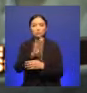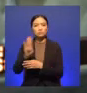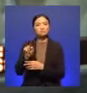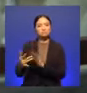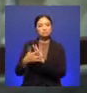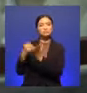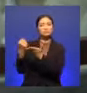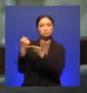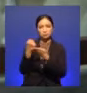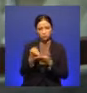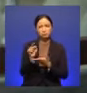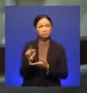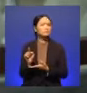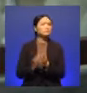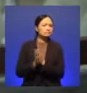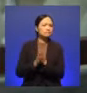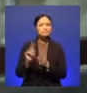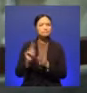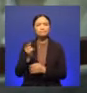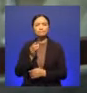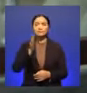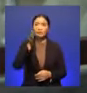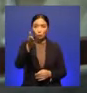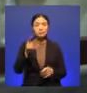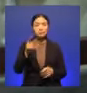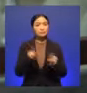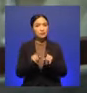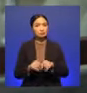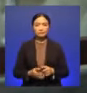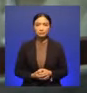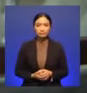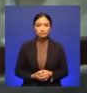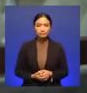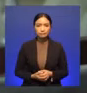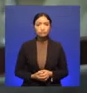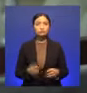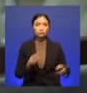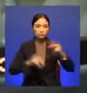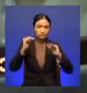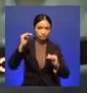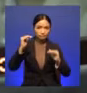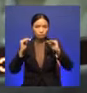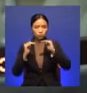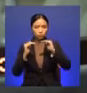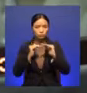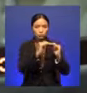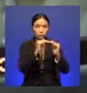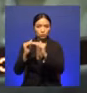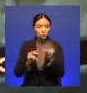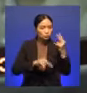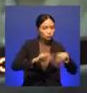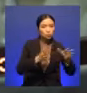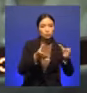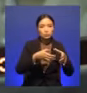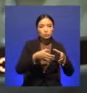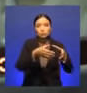ๆนะครับก็เป็นโจทย์ท้าทายใหม่ๆของอนาคตนะครับฉะนั้นในการดูแลความเหลื่อมล้ำโดยรวมเนี่ยเราก็คงจะต้องดูแลใน